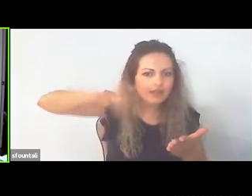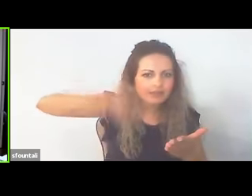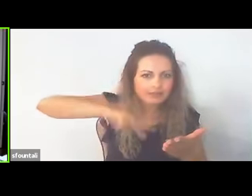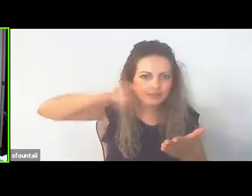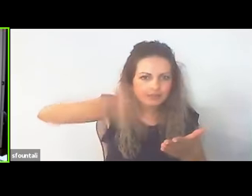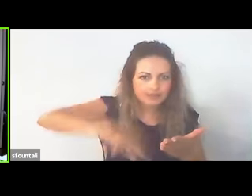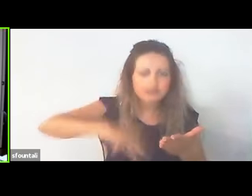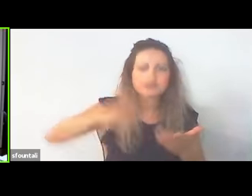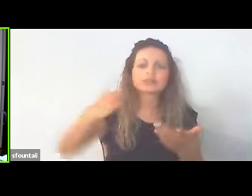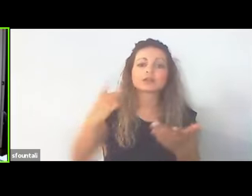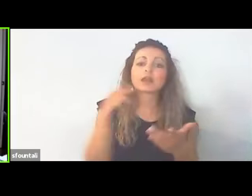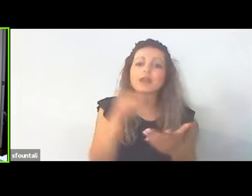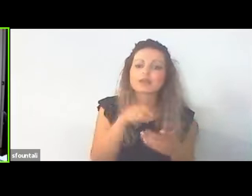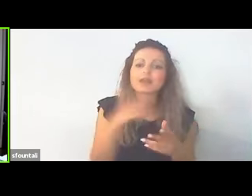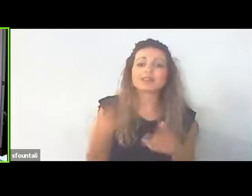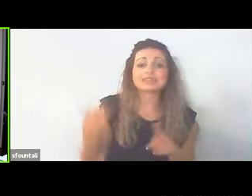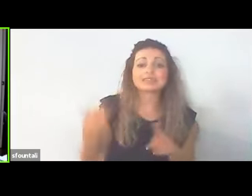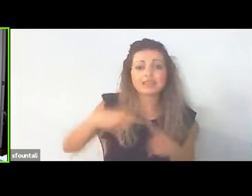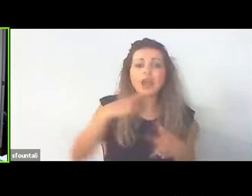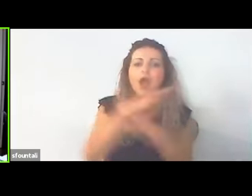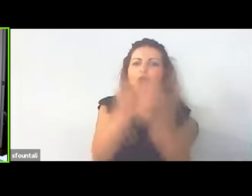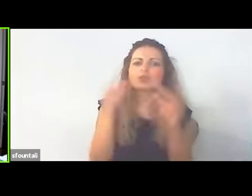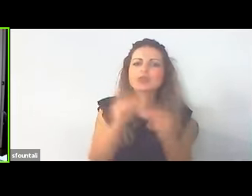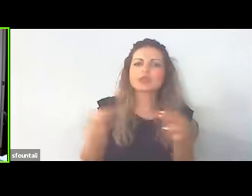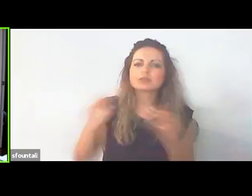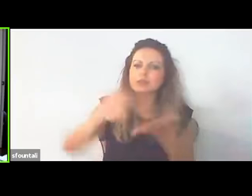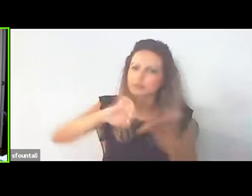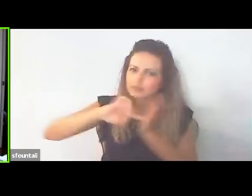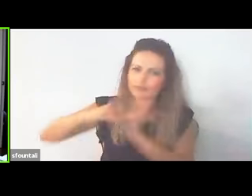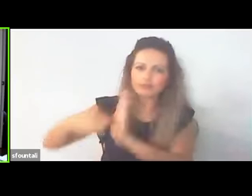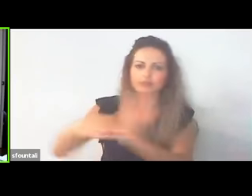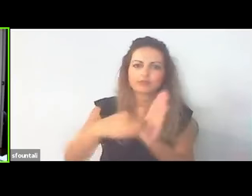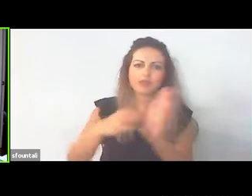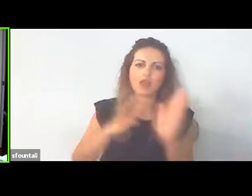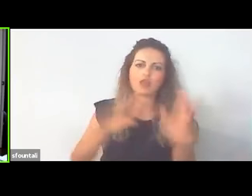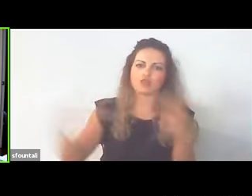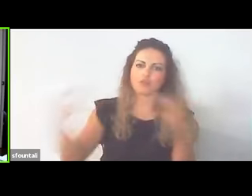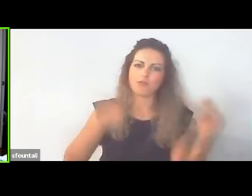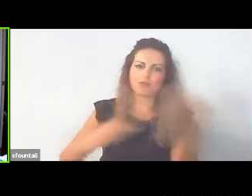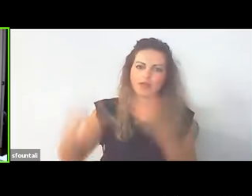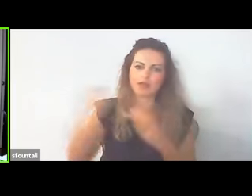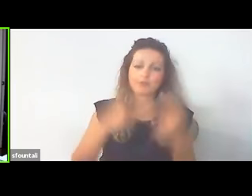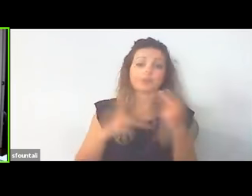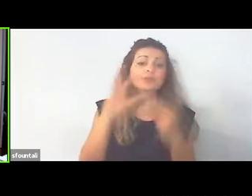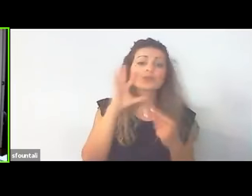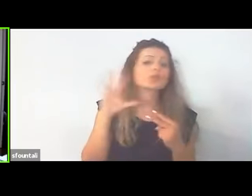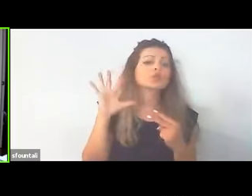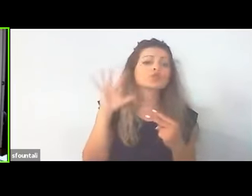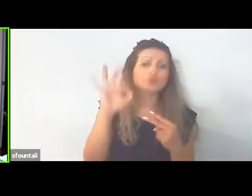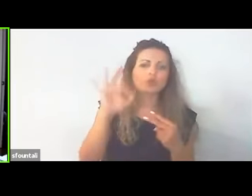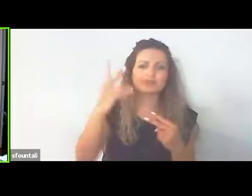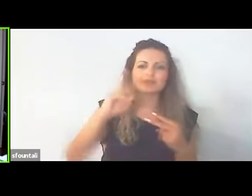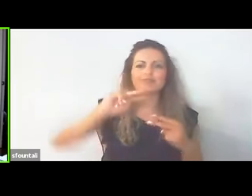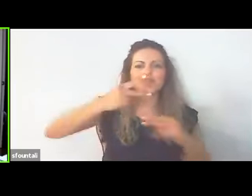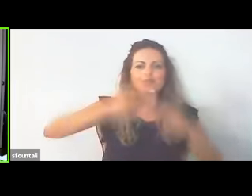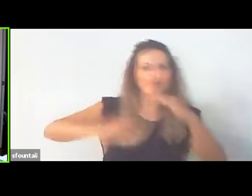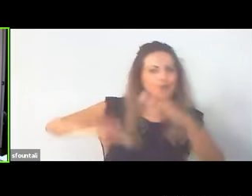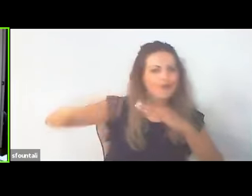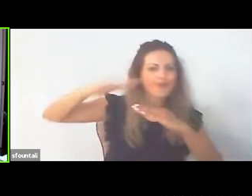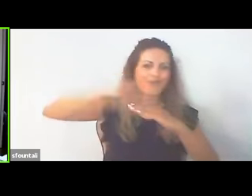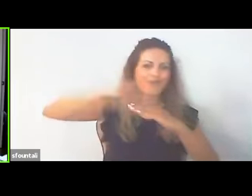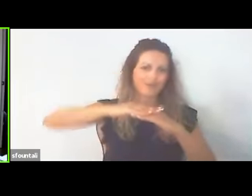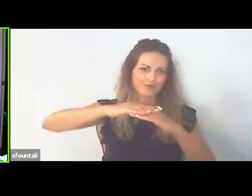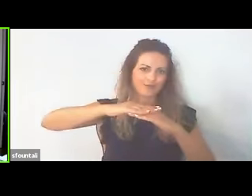αυτής, έτσι ώστε να βασιστεί πάνω σε αυτήν η εκστρατεία. Με αυτή την έννοια, η δική μας εκστρατεία στο ελληνικό τμήμα